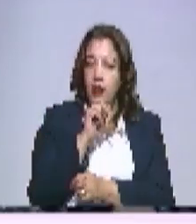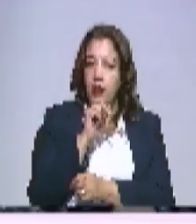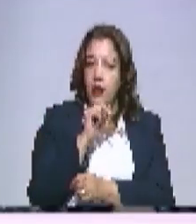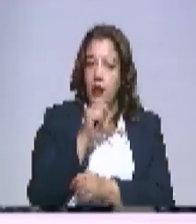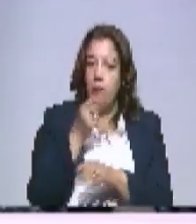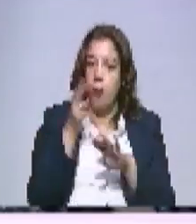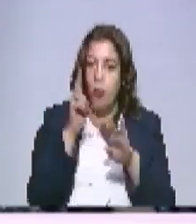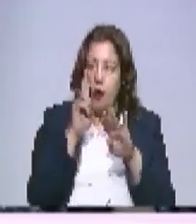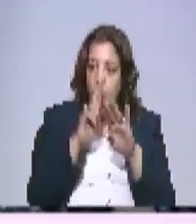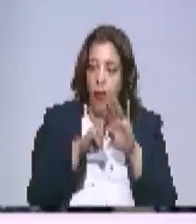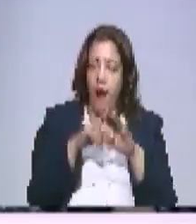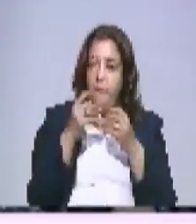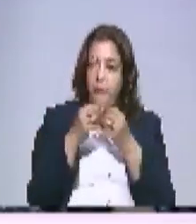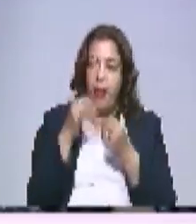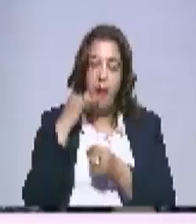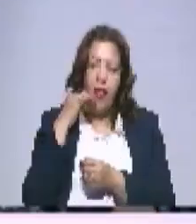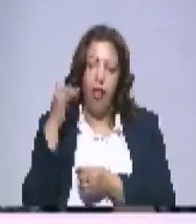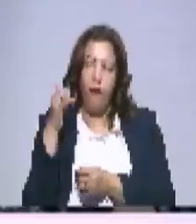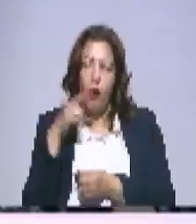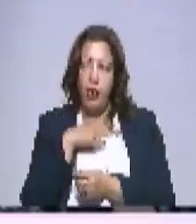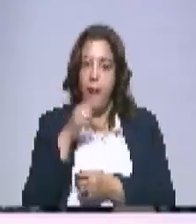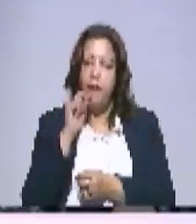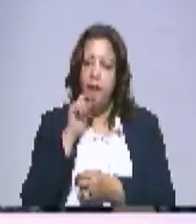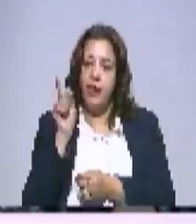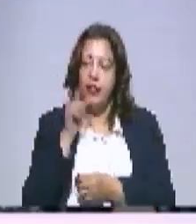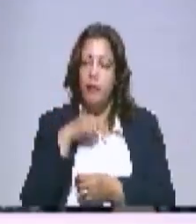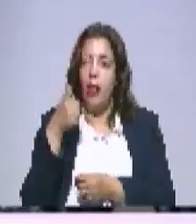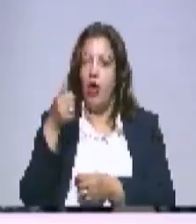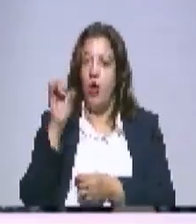ماشي، هناخد ام ملاك. مساء الخير.